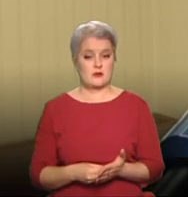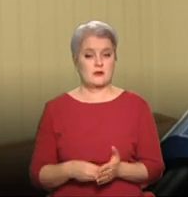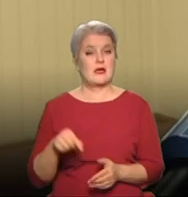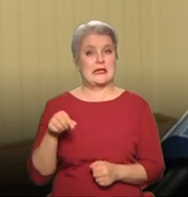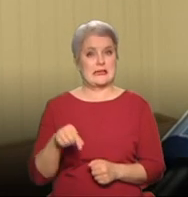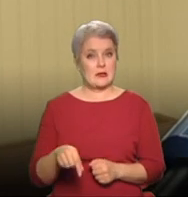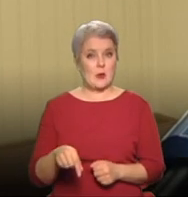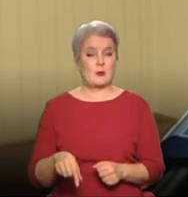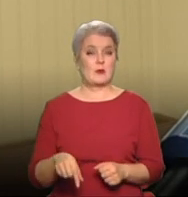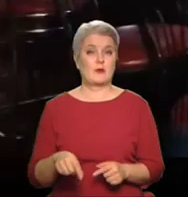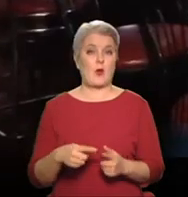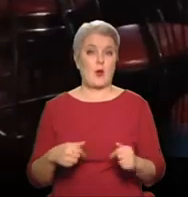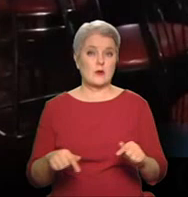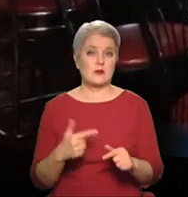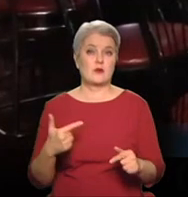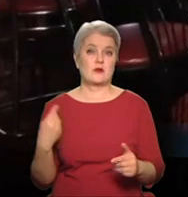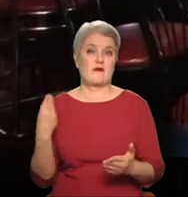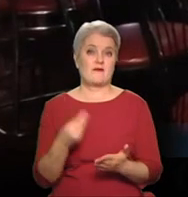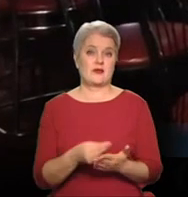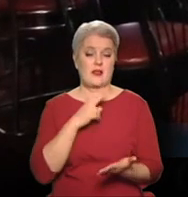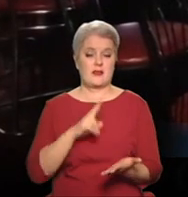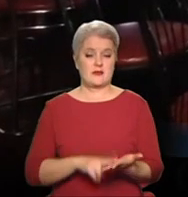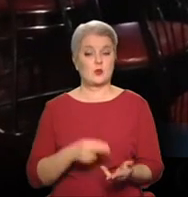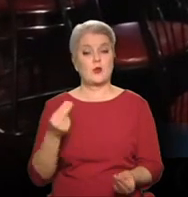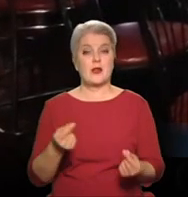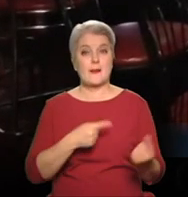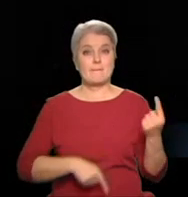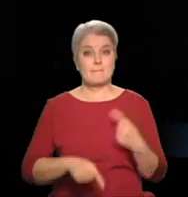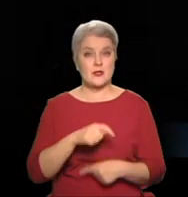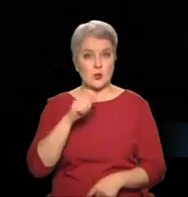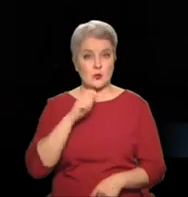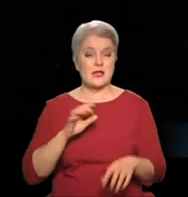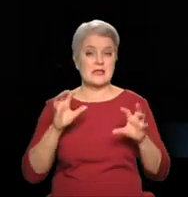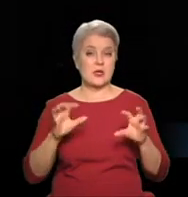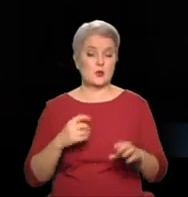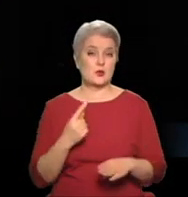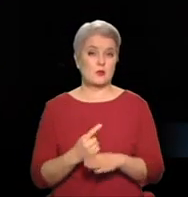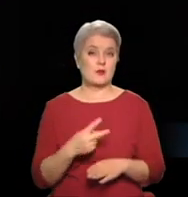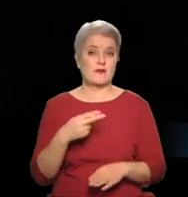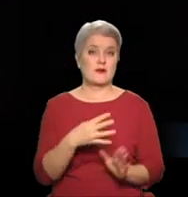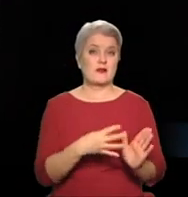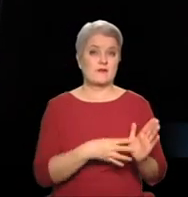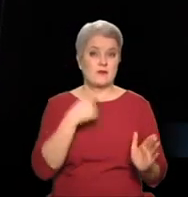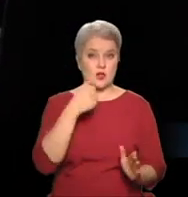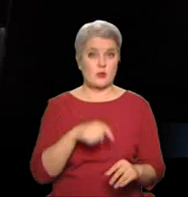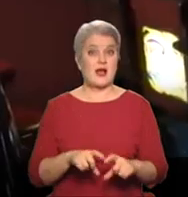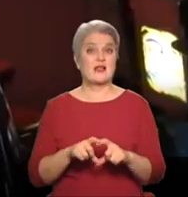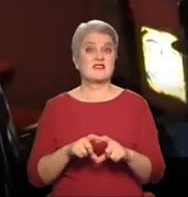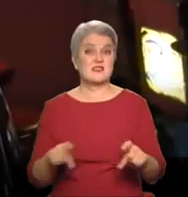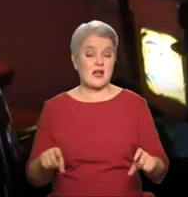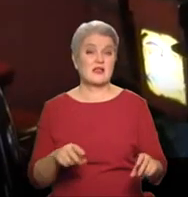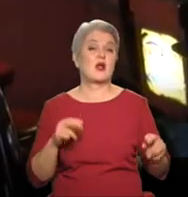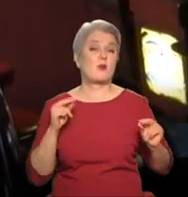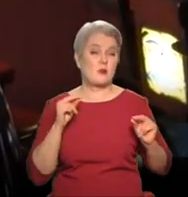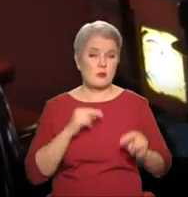тому осередку, де була видана ліцензія. Гральний бізнес в Україні законодавчо заборонений з 2009 року, але заклади працювали. У